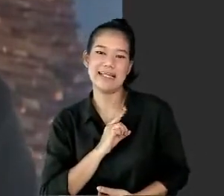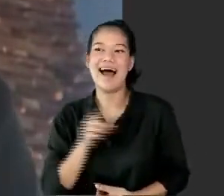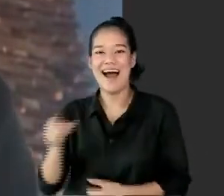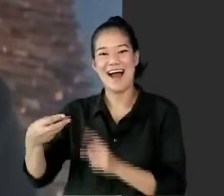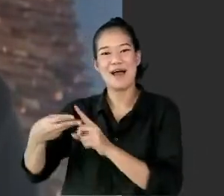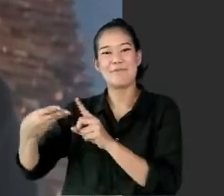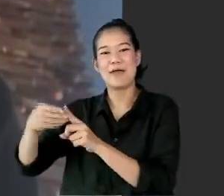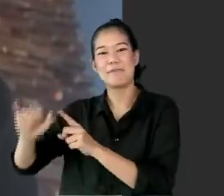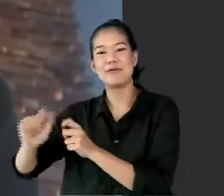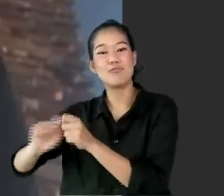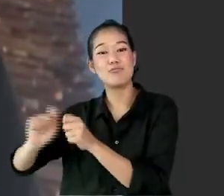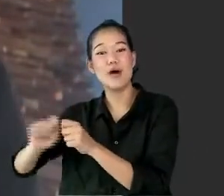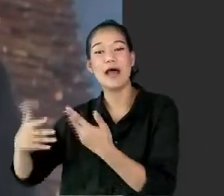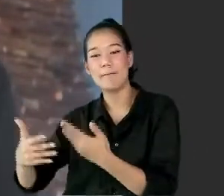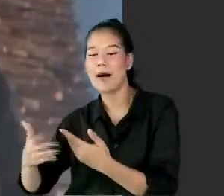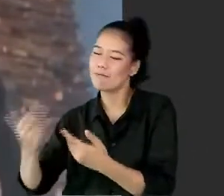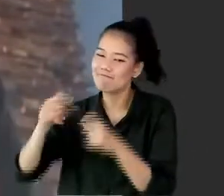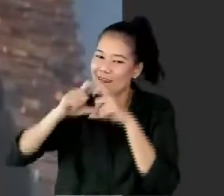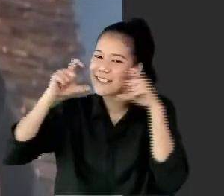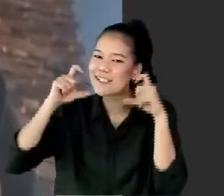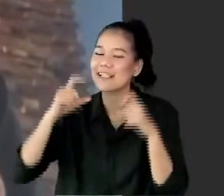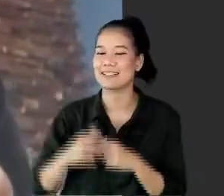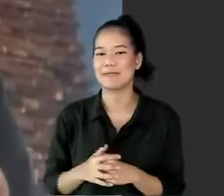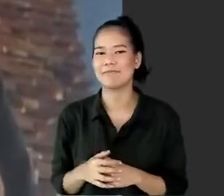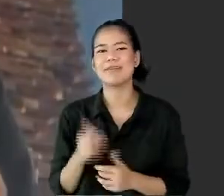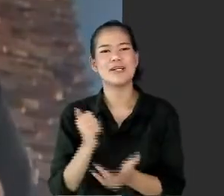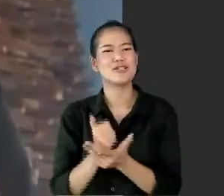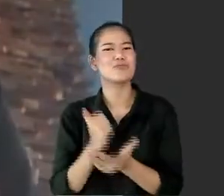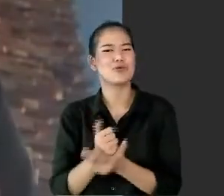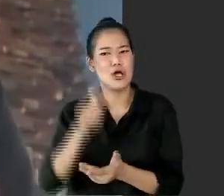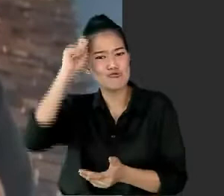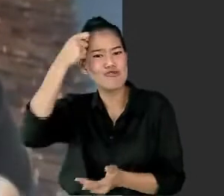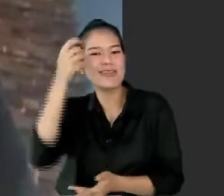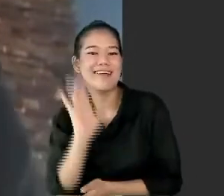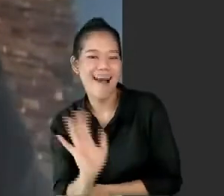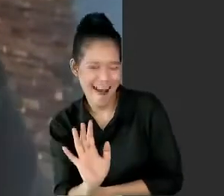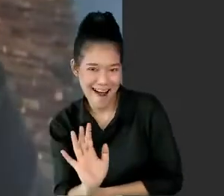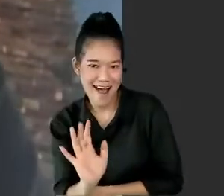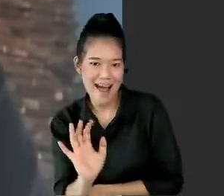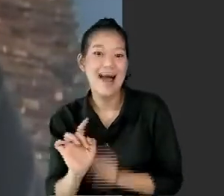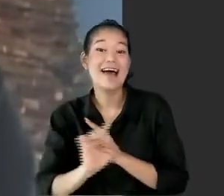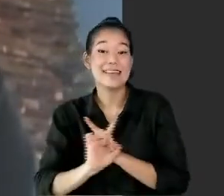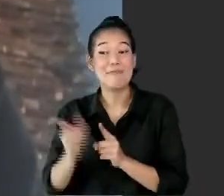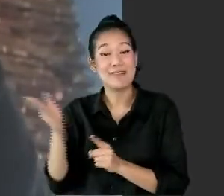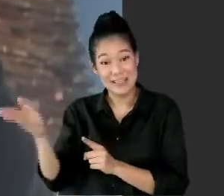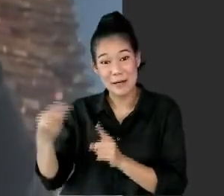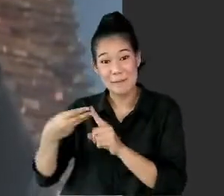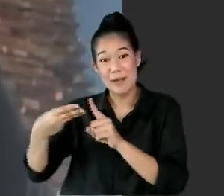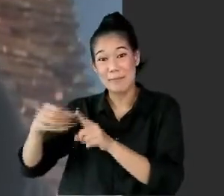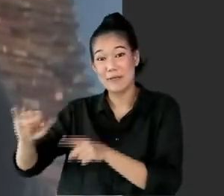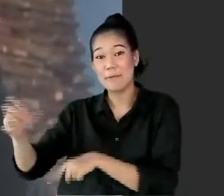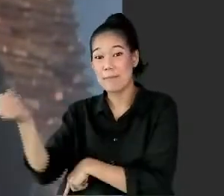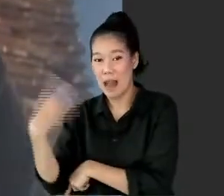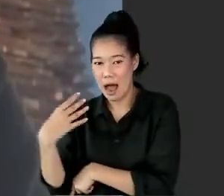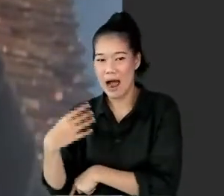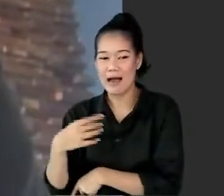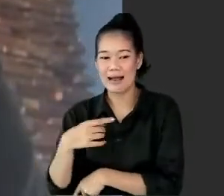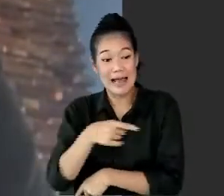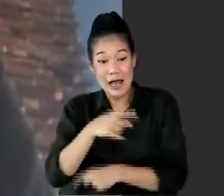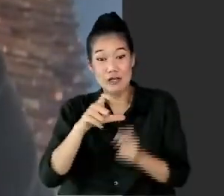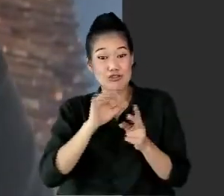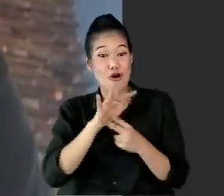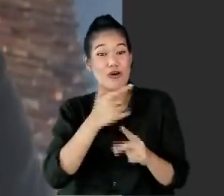Bibi bikinnya apa pakai masker gitu kan. Sebenarnya kan bukan hal yang sulit ya, tapi memang seperti kata Mas tadi, masih ada 10%